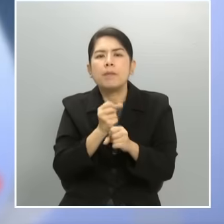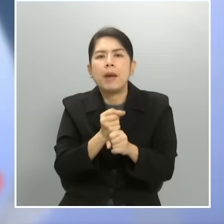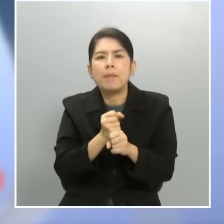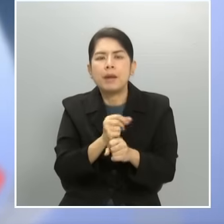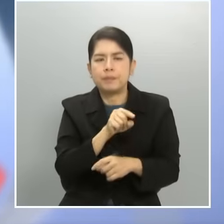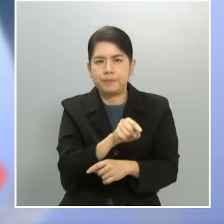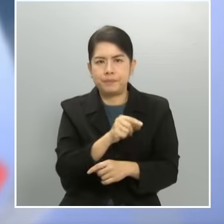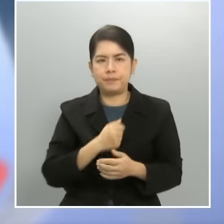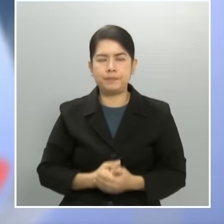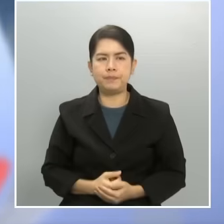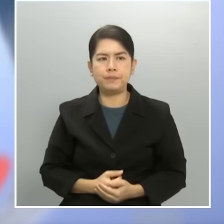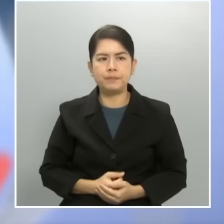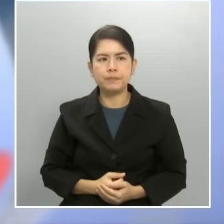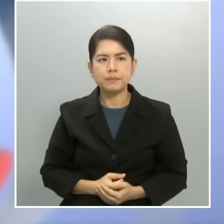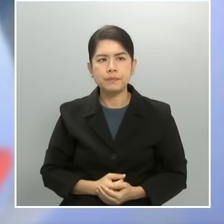กังวลค่ะ